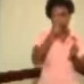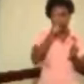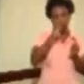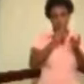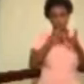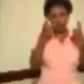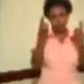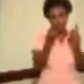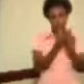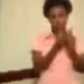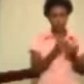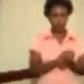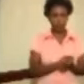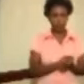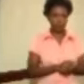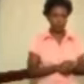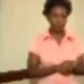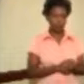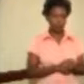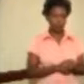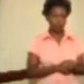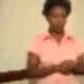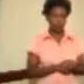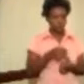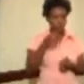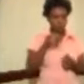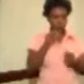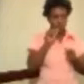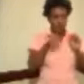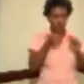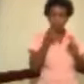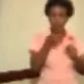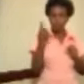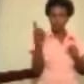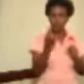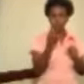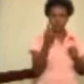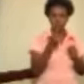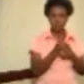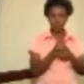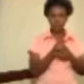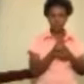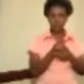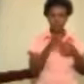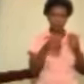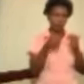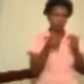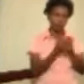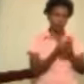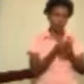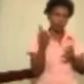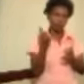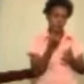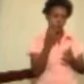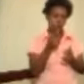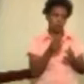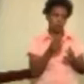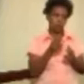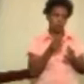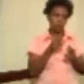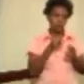vous avez un complément, un ajout? Un complément, c'est pour dire tout simplement que ce n'est pas dans la compétition que je voulais entrer